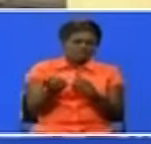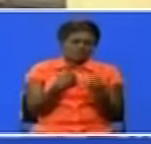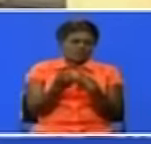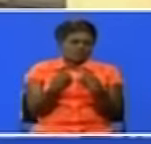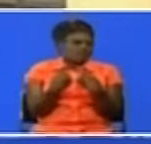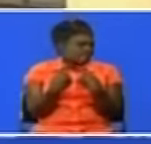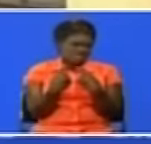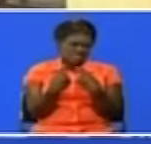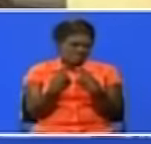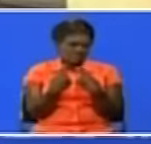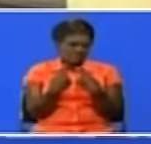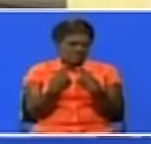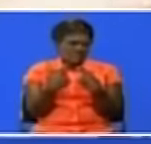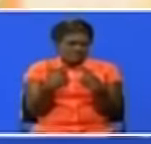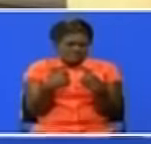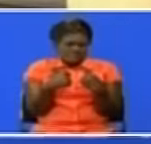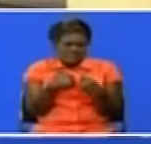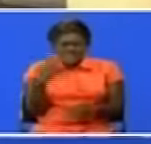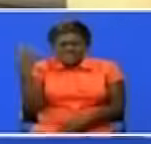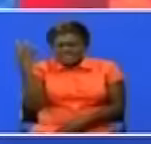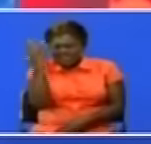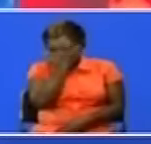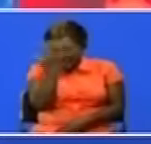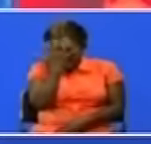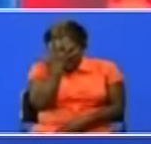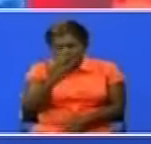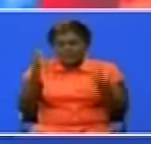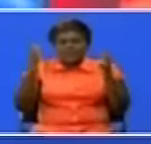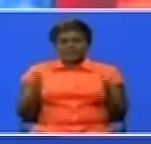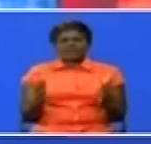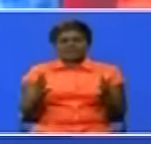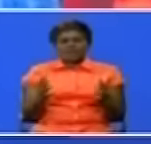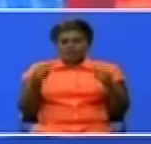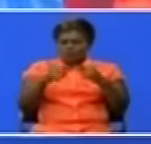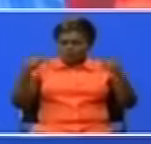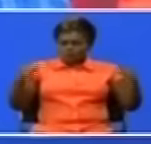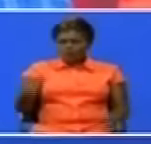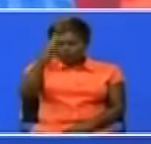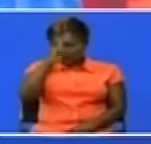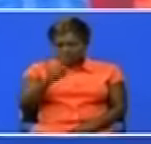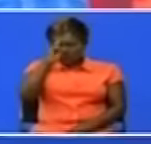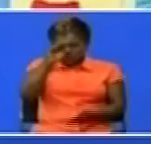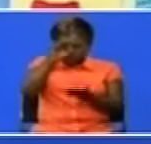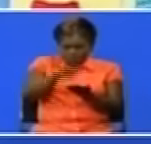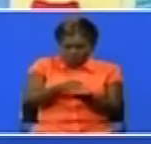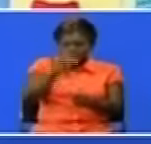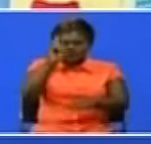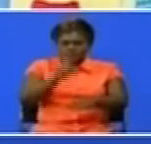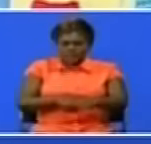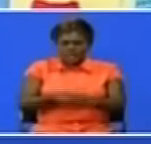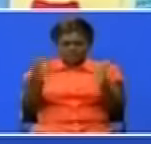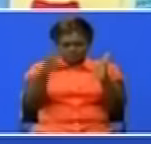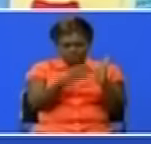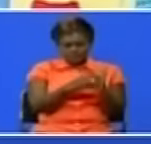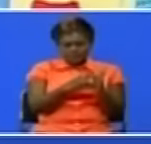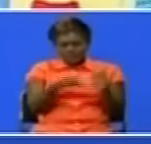Hey, nilisikia aibu sana. Jambo linalopingwa zaidi ni kule kupunguza muda wa matangazo hadi chini ya